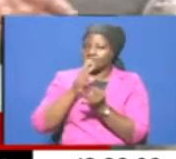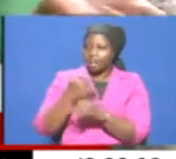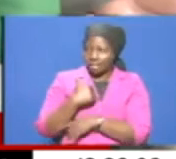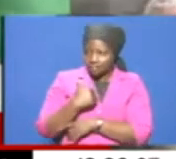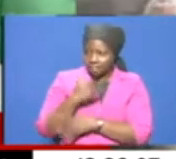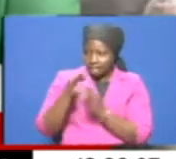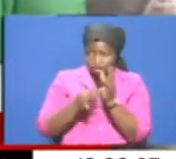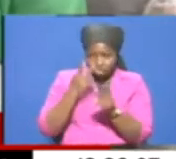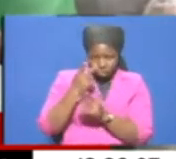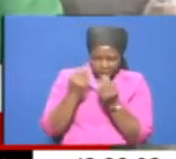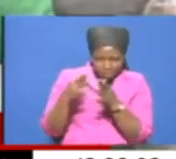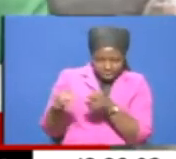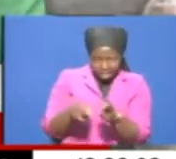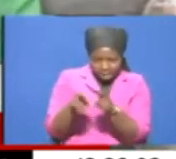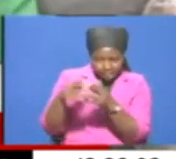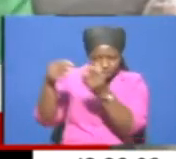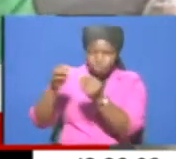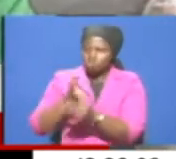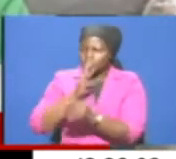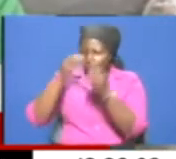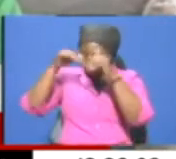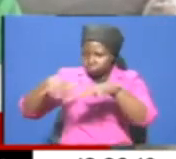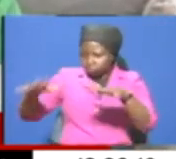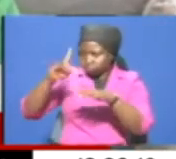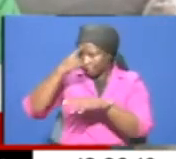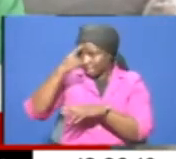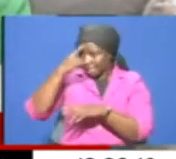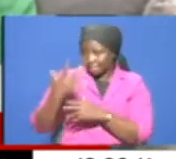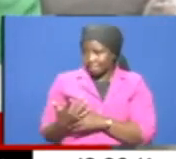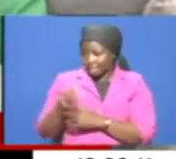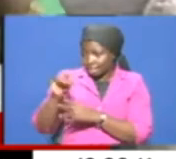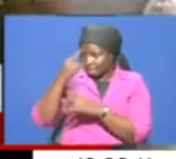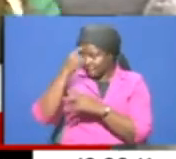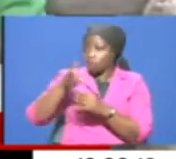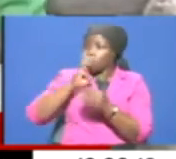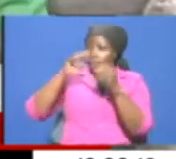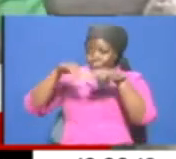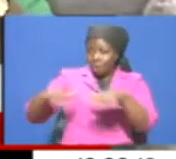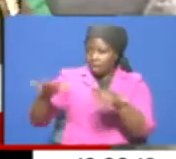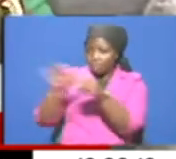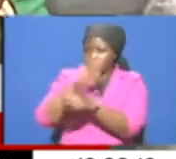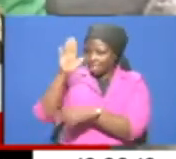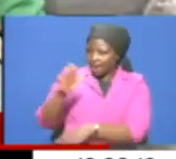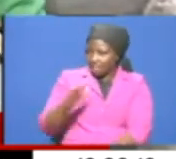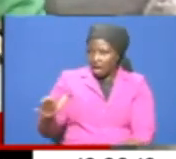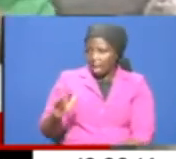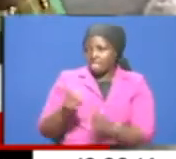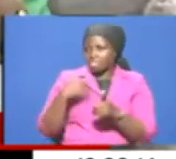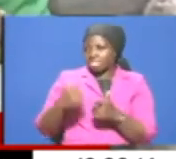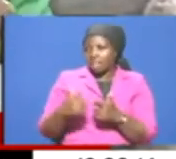mito gapi ambayo inaenda Indian Ocean. Na Indian Ocean haijai hata siku moja. Na inatuasha tukiwa